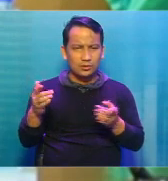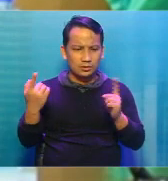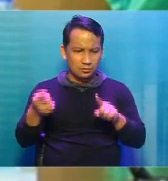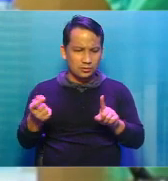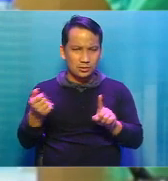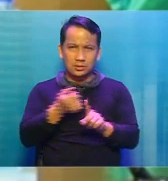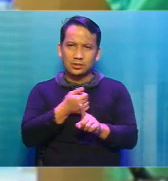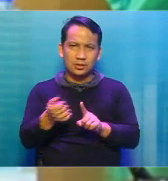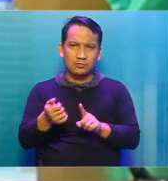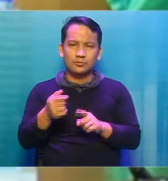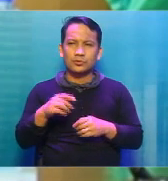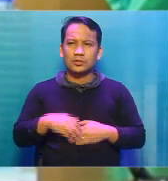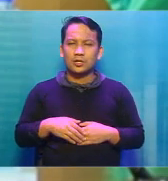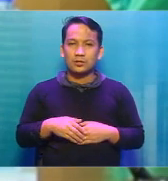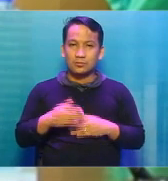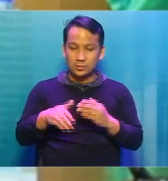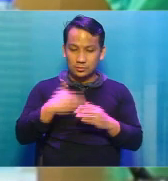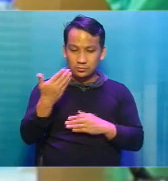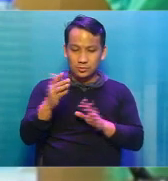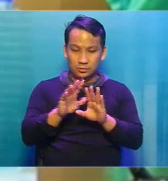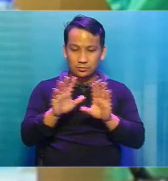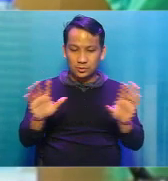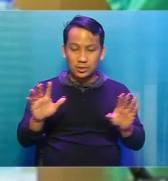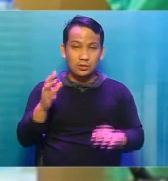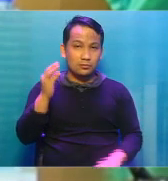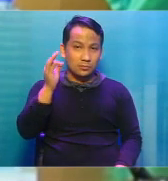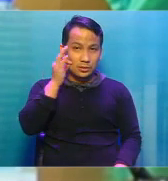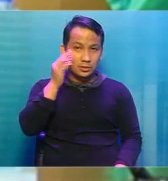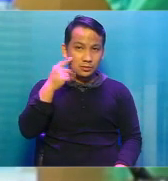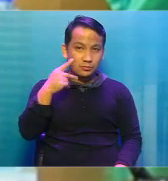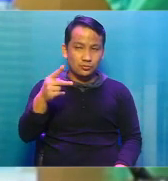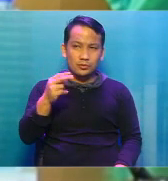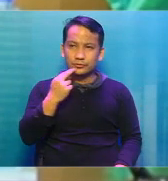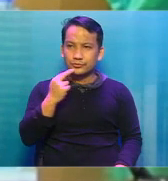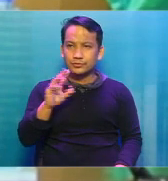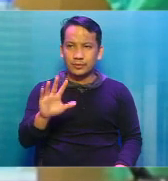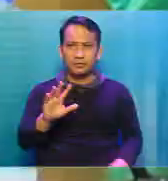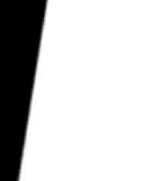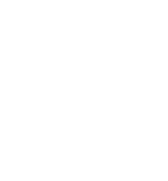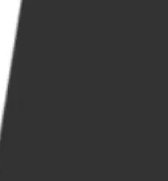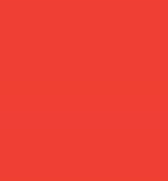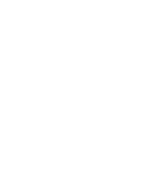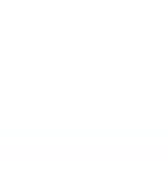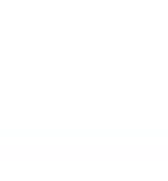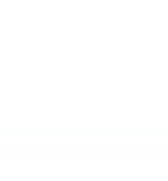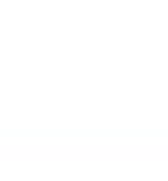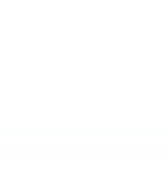abuses. Nagbabalita mula sa frontline, Patricia Mangune, News 5.